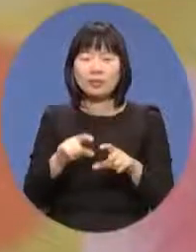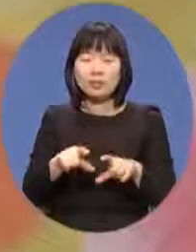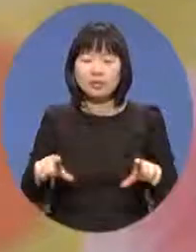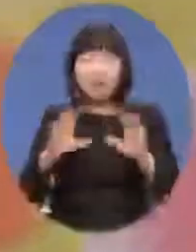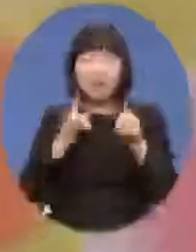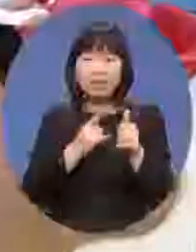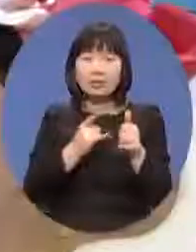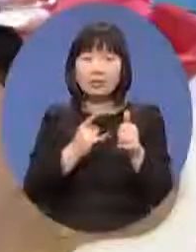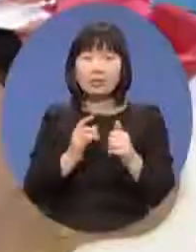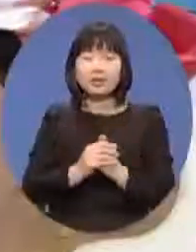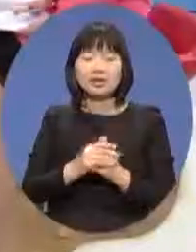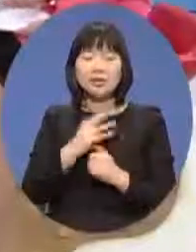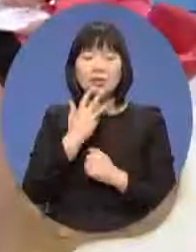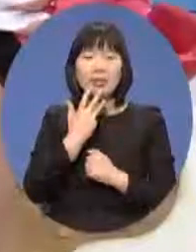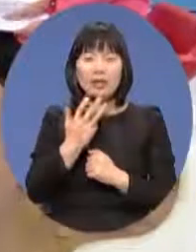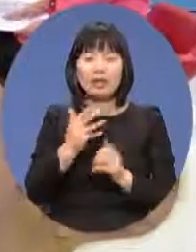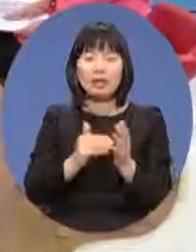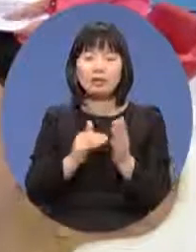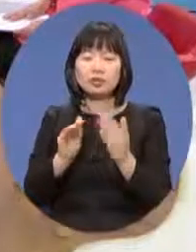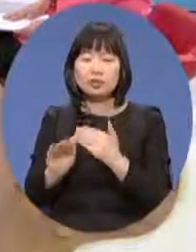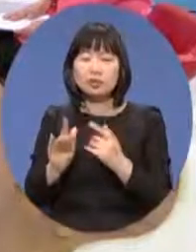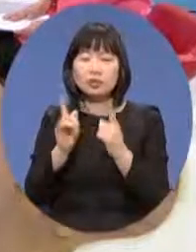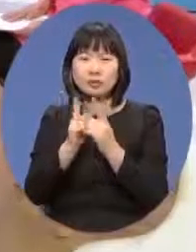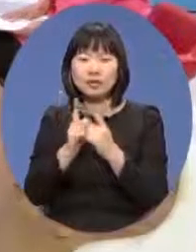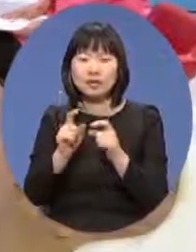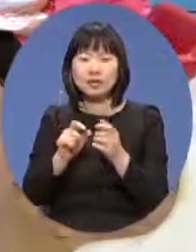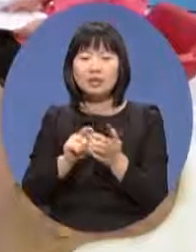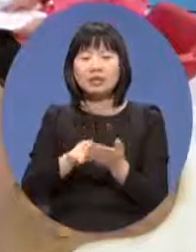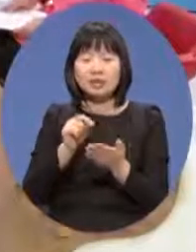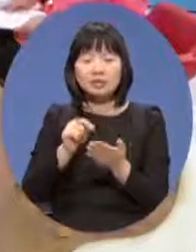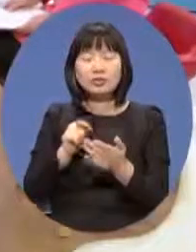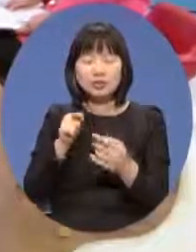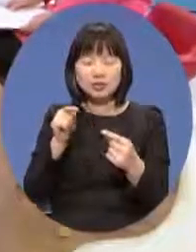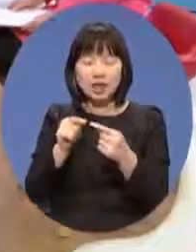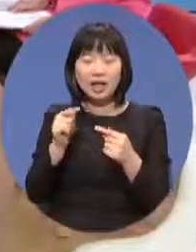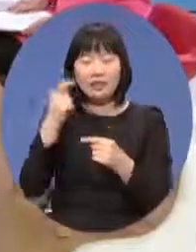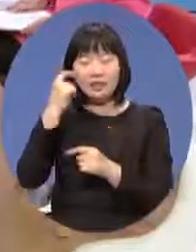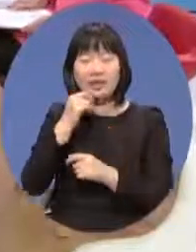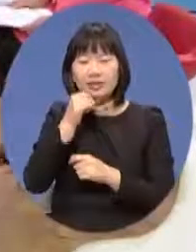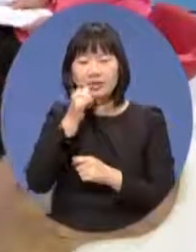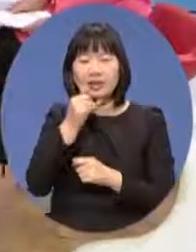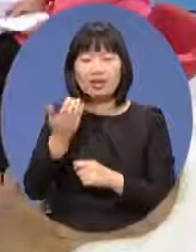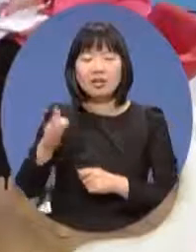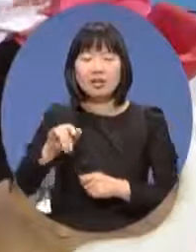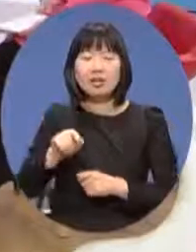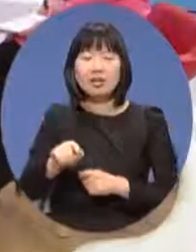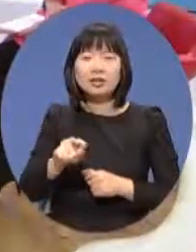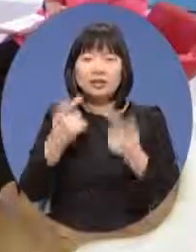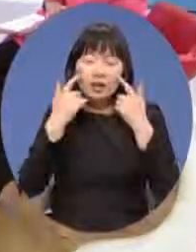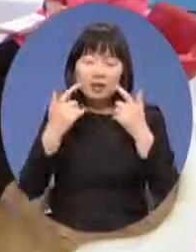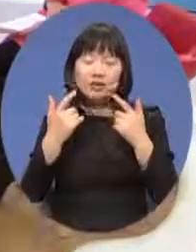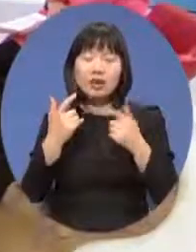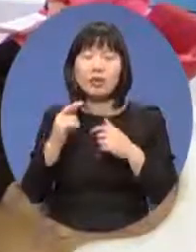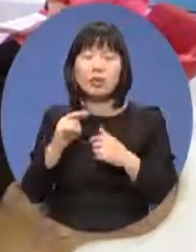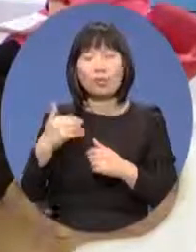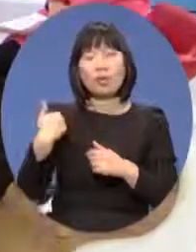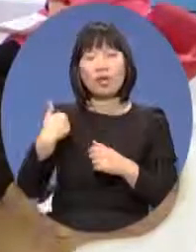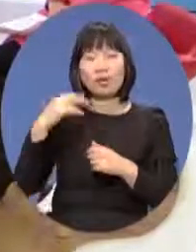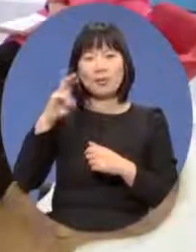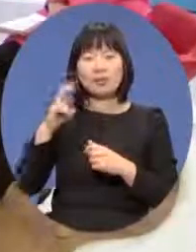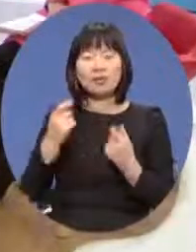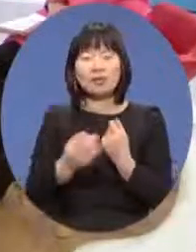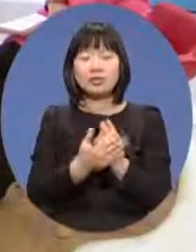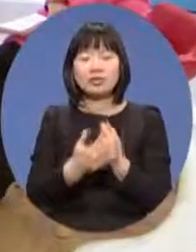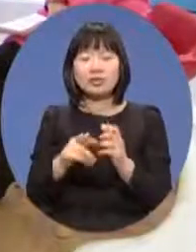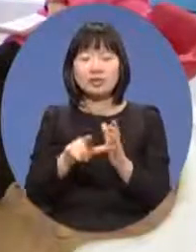보통 아이들이 한 8세 이후가 되면은 대충 감이 와요, 애들도. 아, 네. 그런데 요게 이제 정확히 명확한 거를 모르거든요. 네.